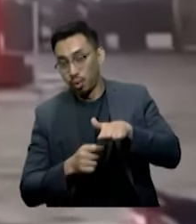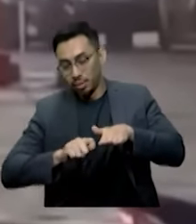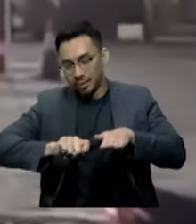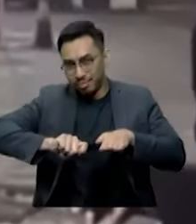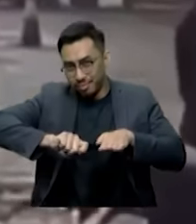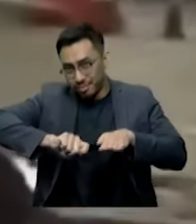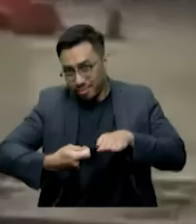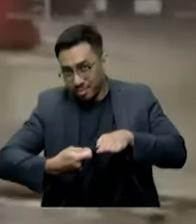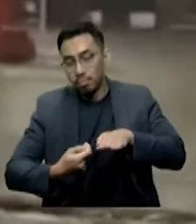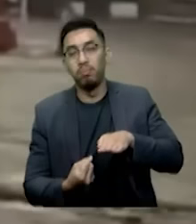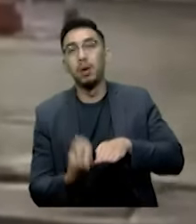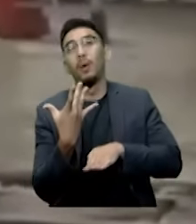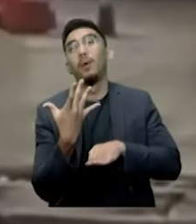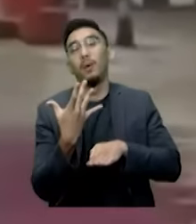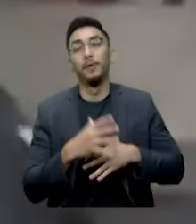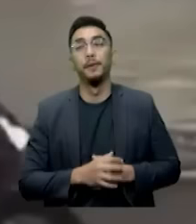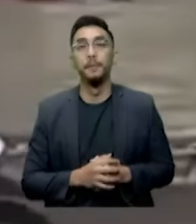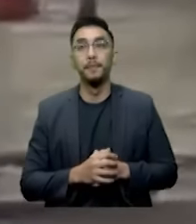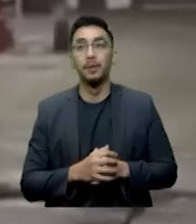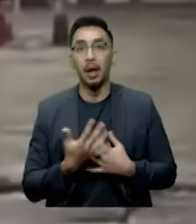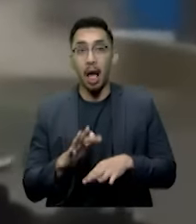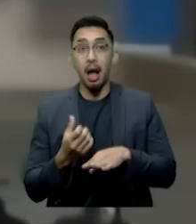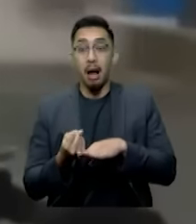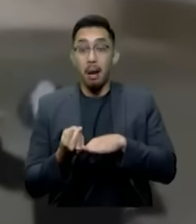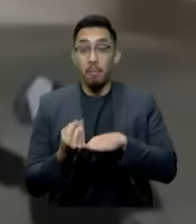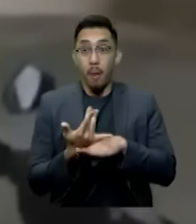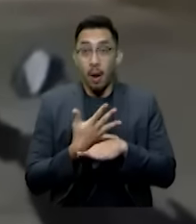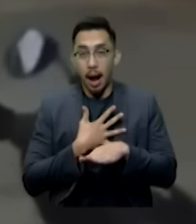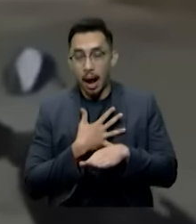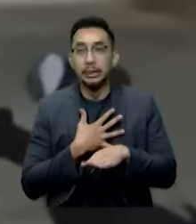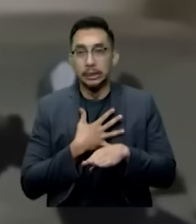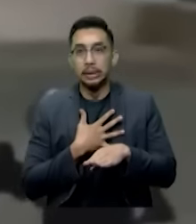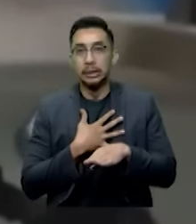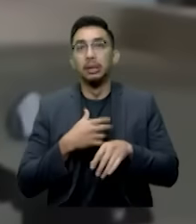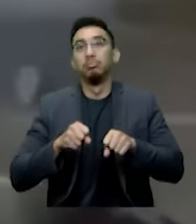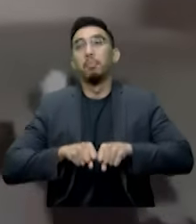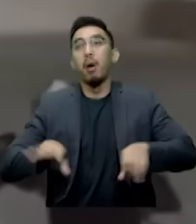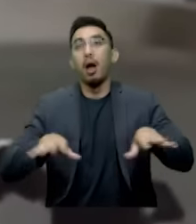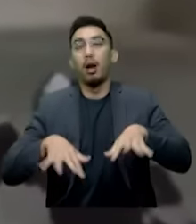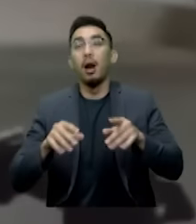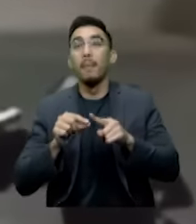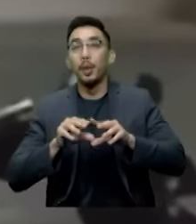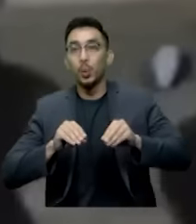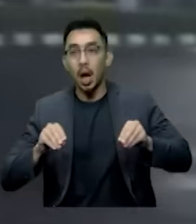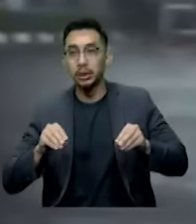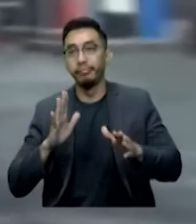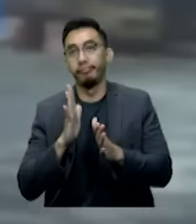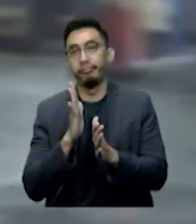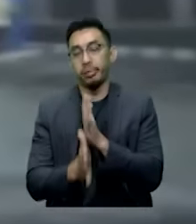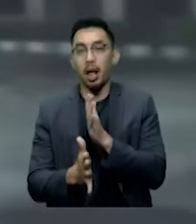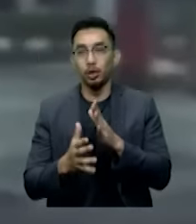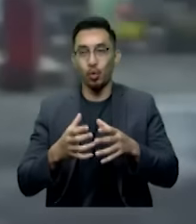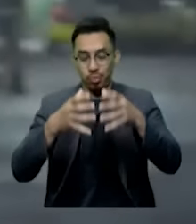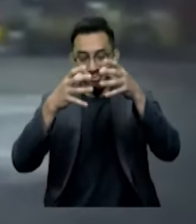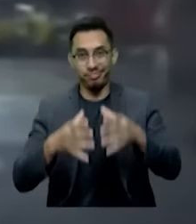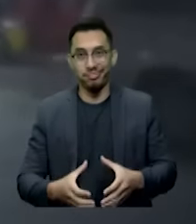bakar. Khawatir api membesar dan menyambar mesin pompa BBM SPBU, petugas langsung memadamkan kebakaran. Naas,